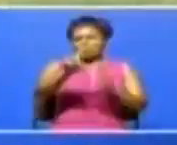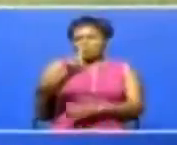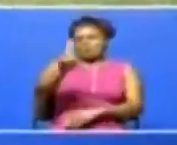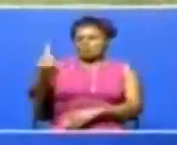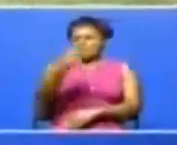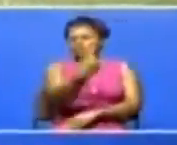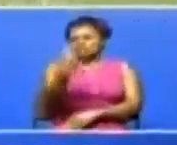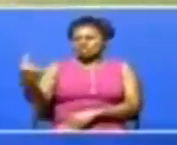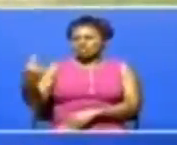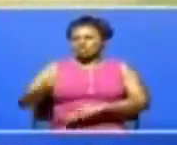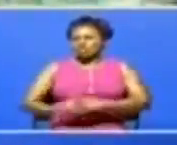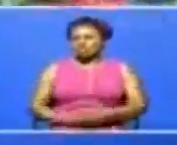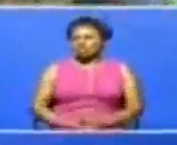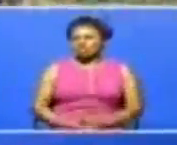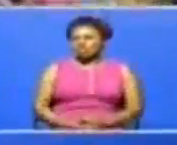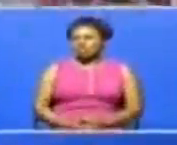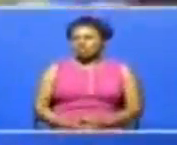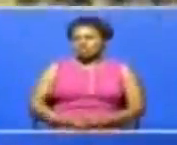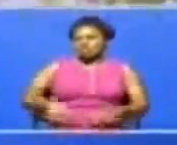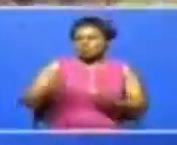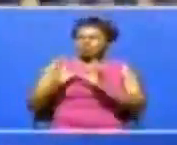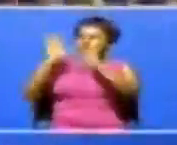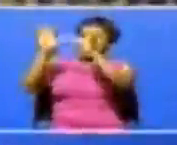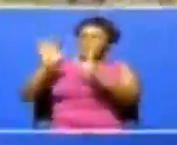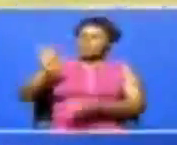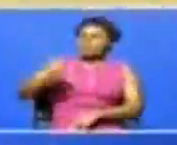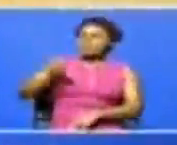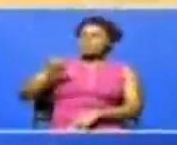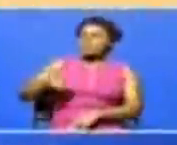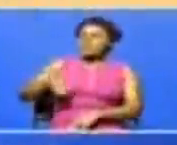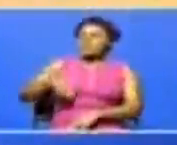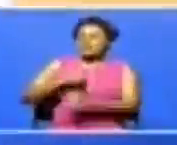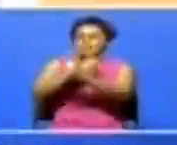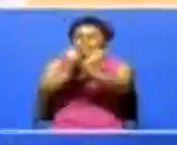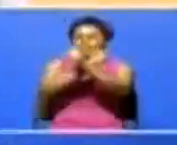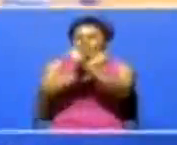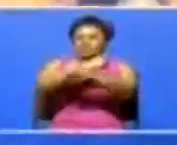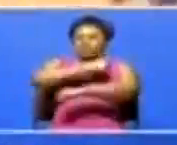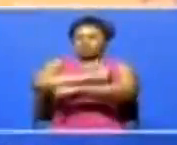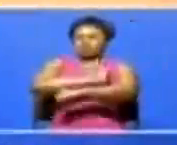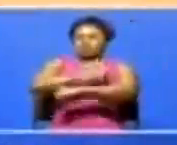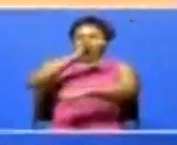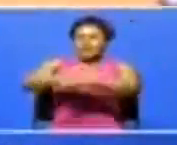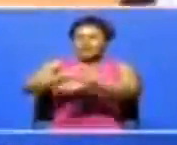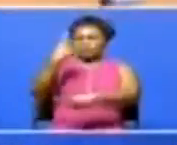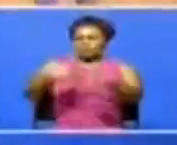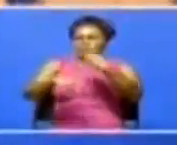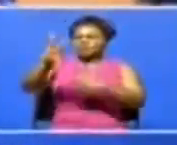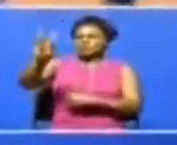mmoja. Katika mpira wa mkono wa kinadada, mabingwa watetezi Kamusinga walipata ushindi wa